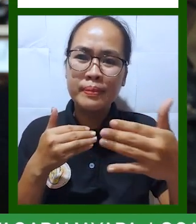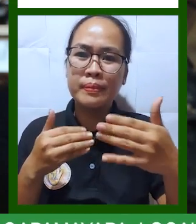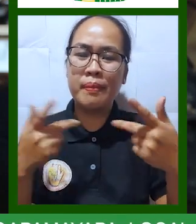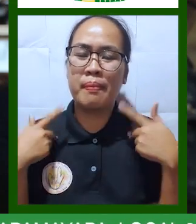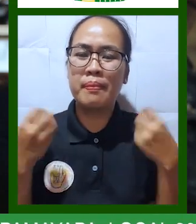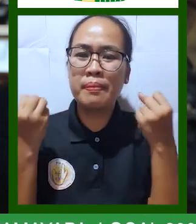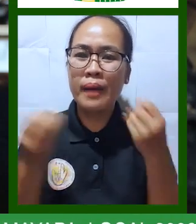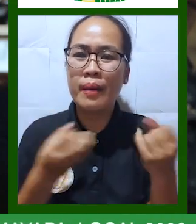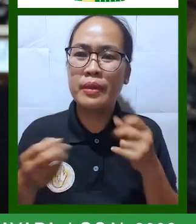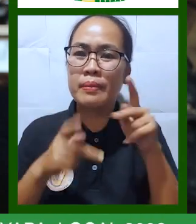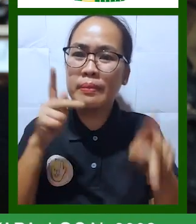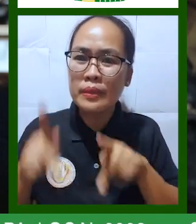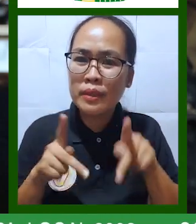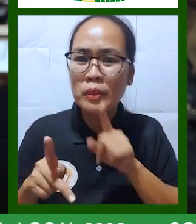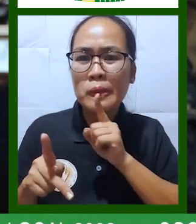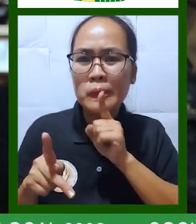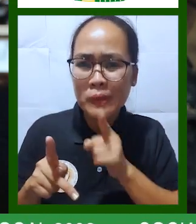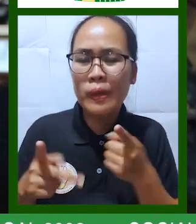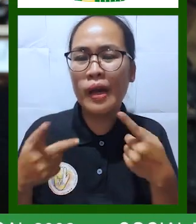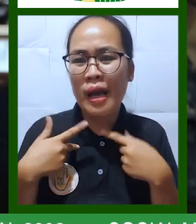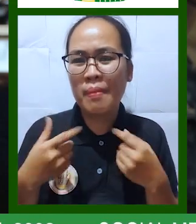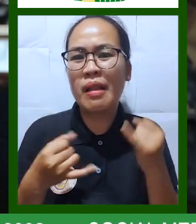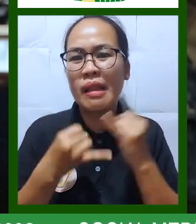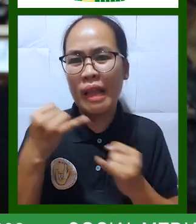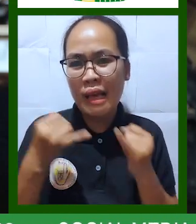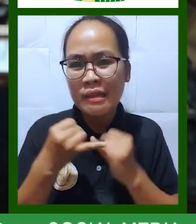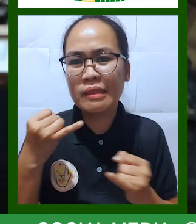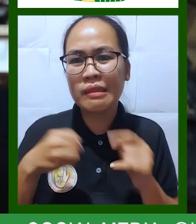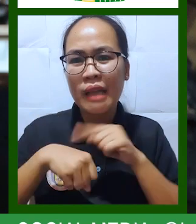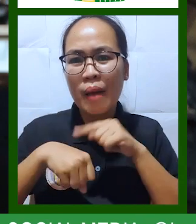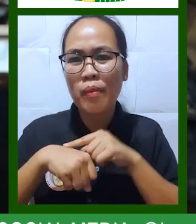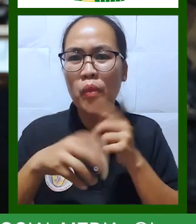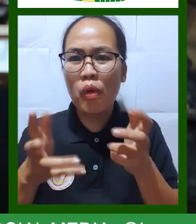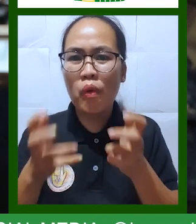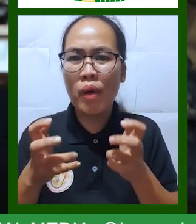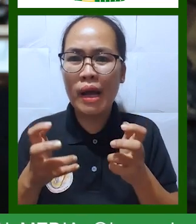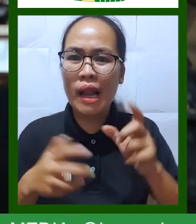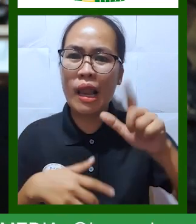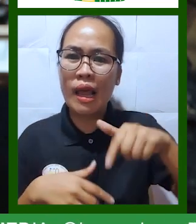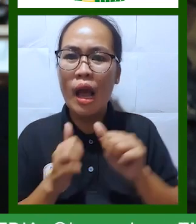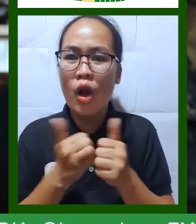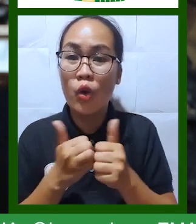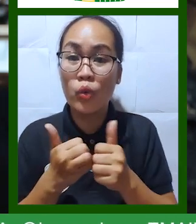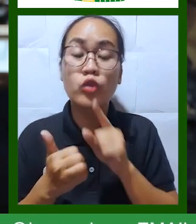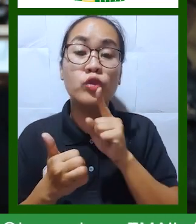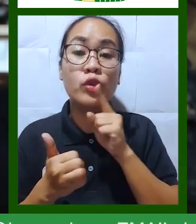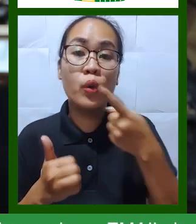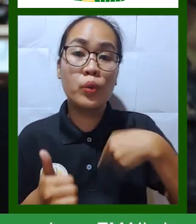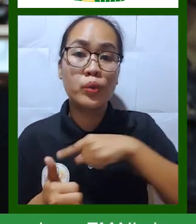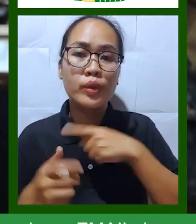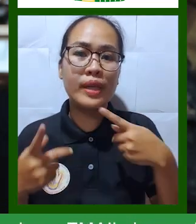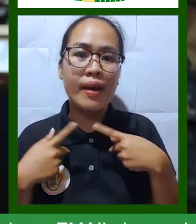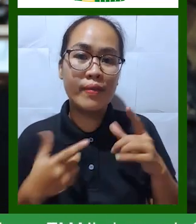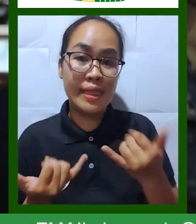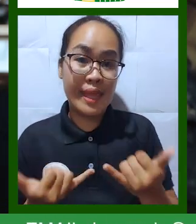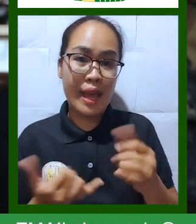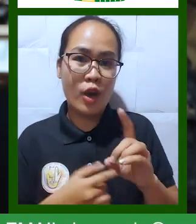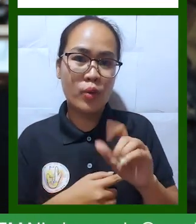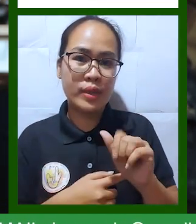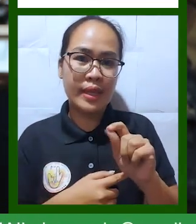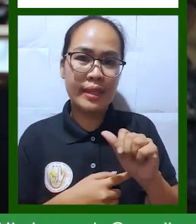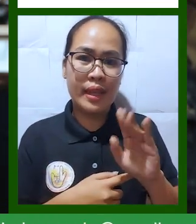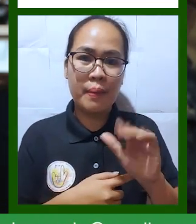ang tao. No, marami talaga sa atin ang gusto last minute. Pero sa ngayon po, no, sa datos po namin, sa